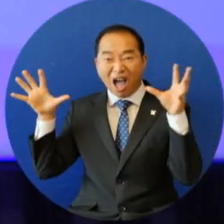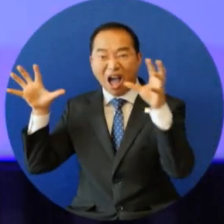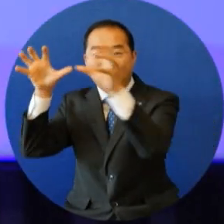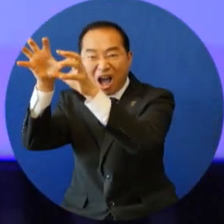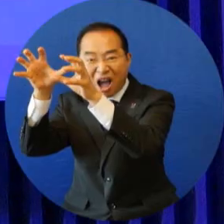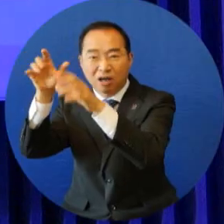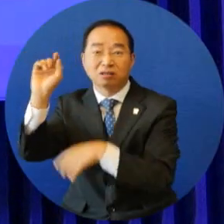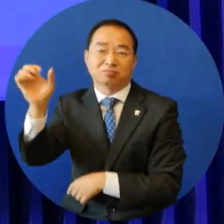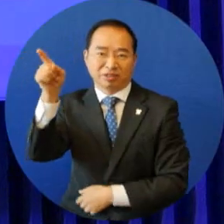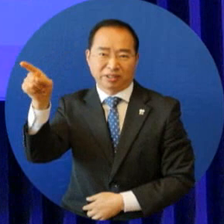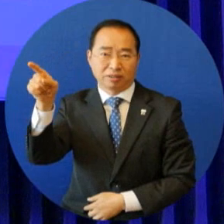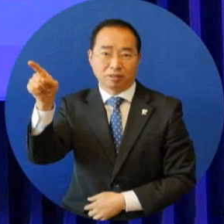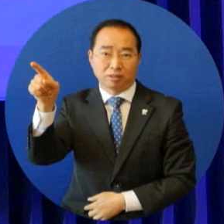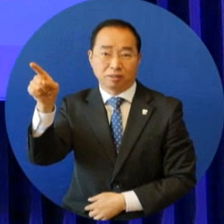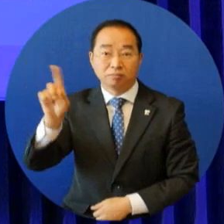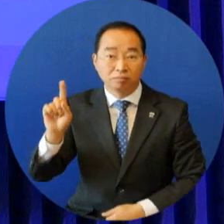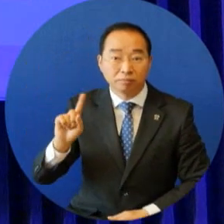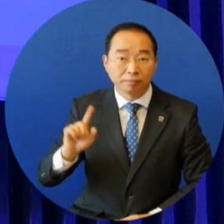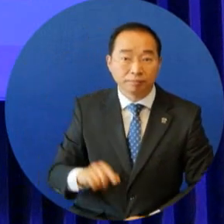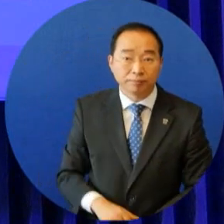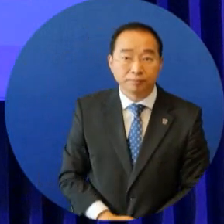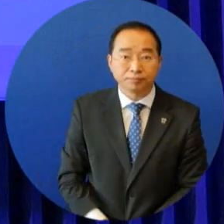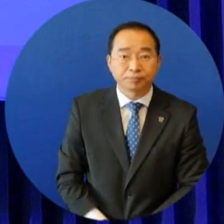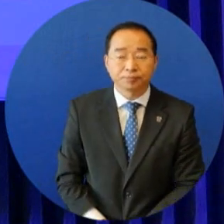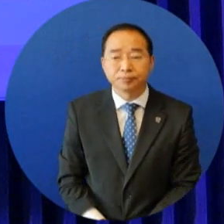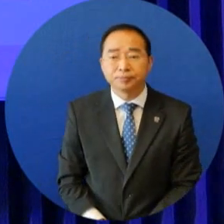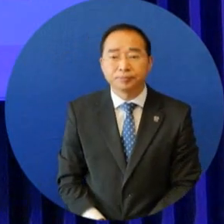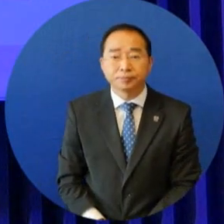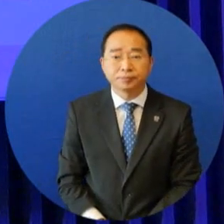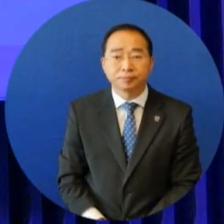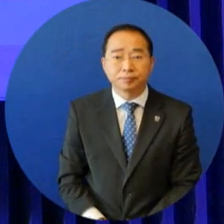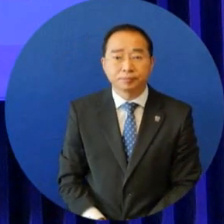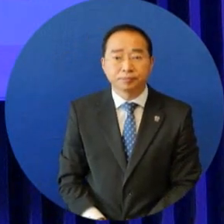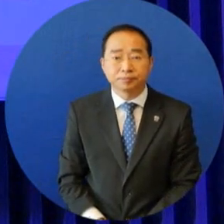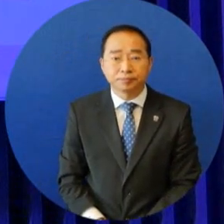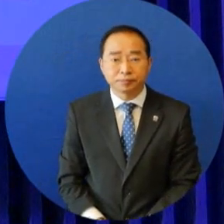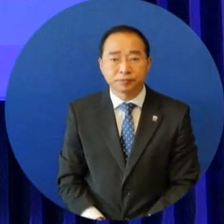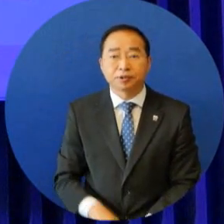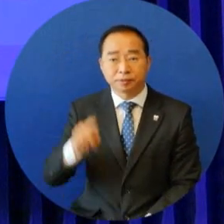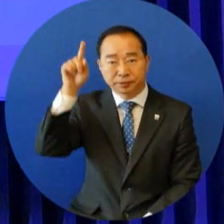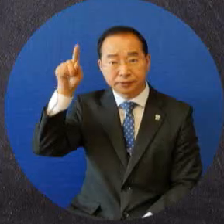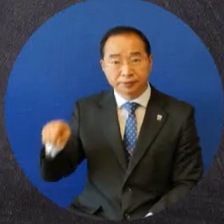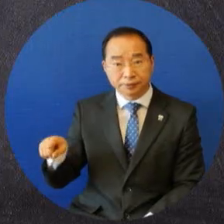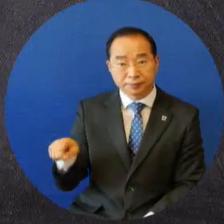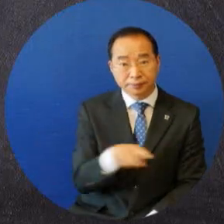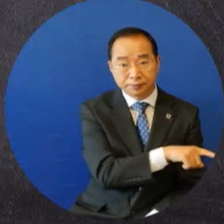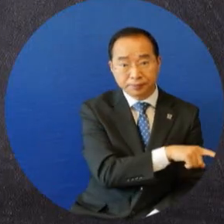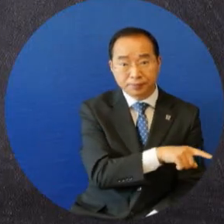있습니다. 이게 무슨 얘기냐면 우선 저 그래프를 한번 같이 보시죠.